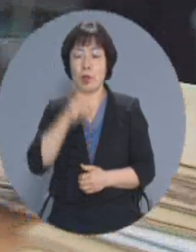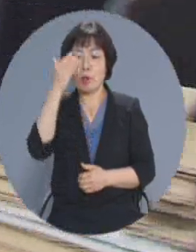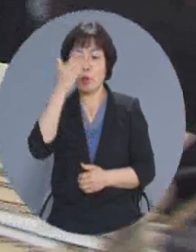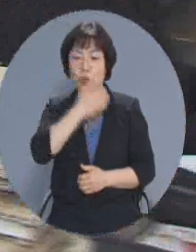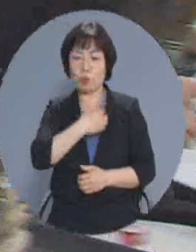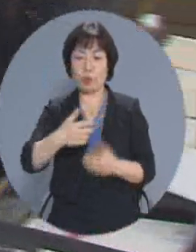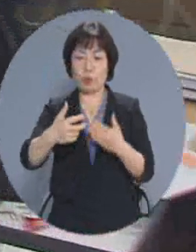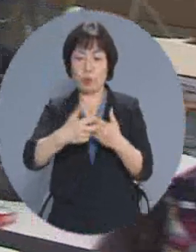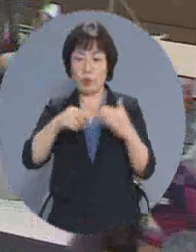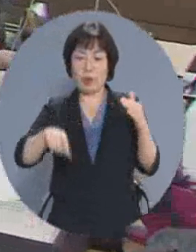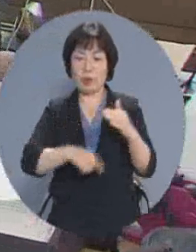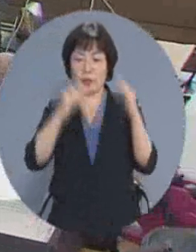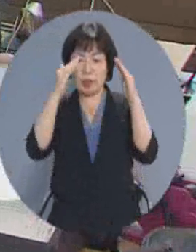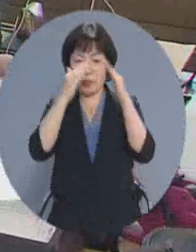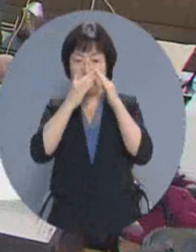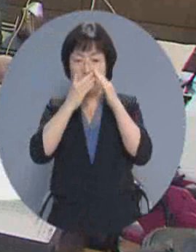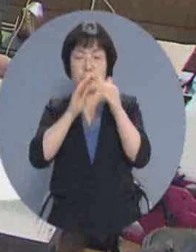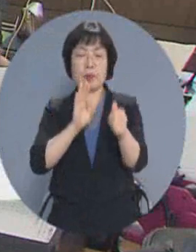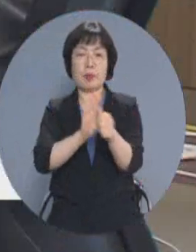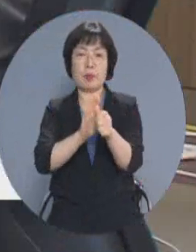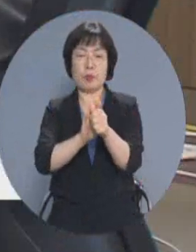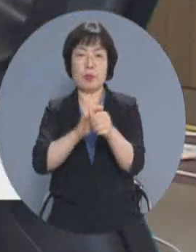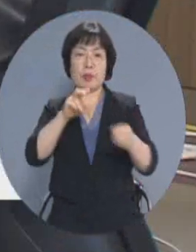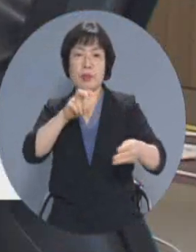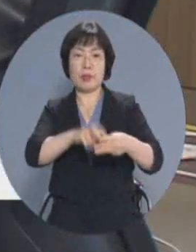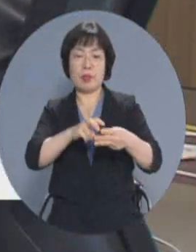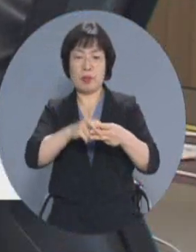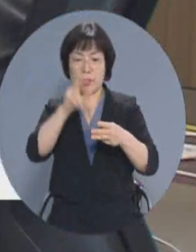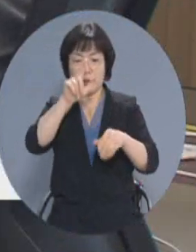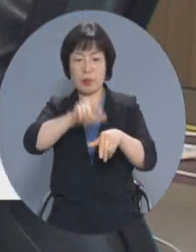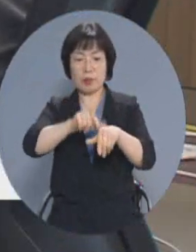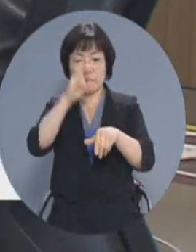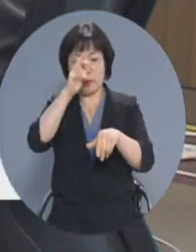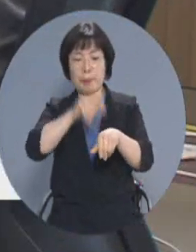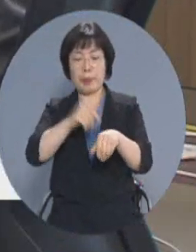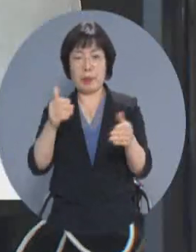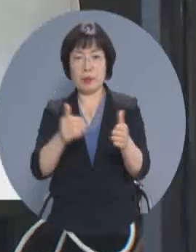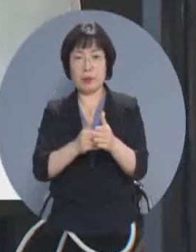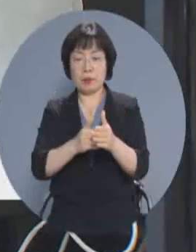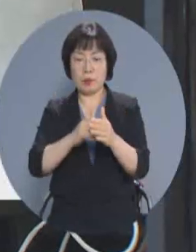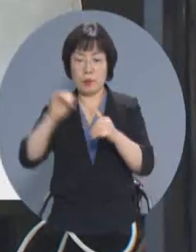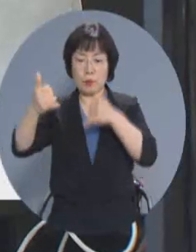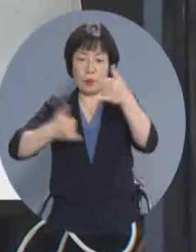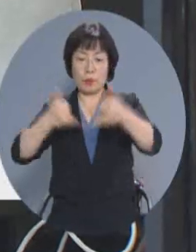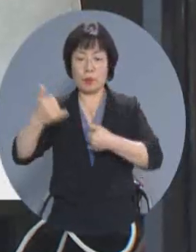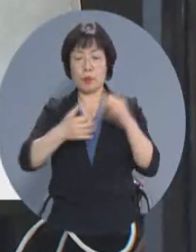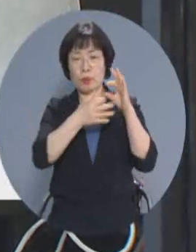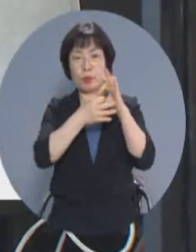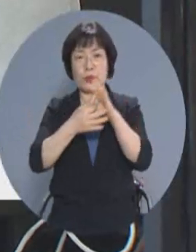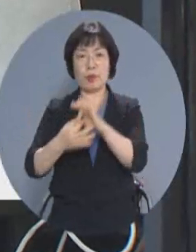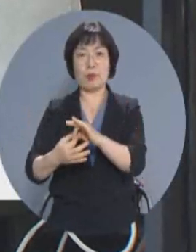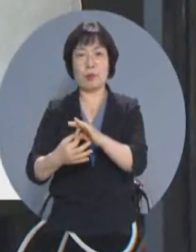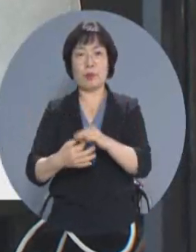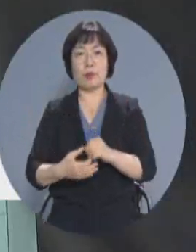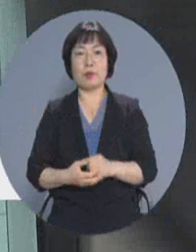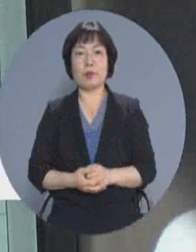여수시 보건소 내 재택관리지원상담센터. 점심시간이 지나자 재택치료에 관한 문의 전화가